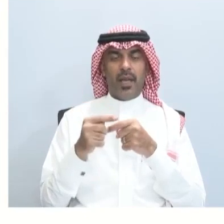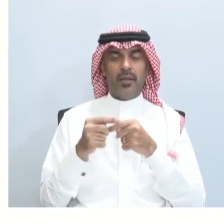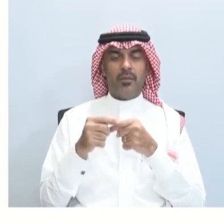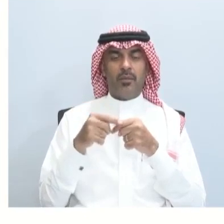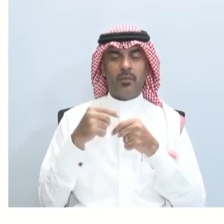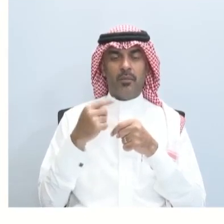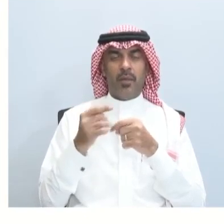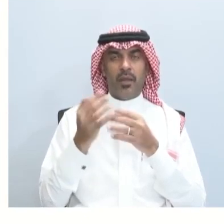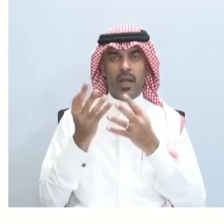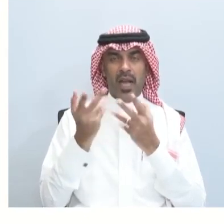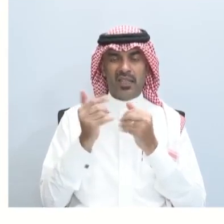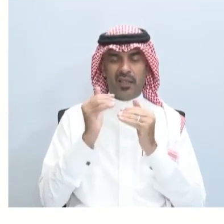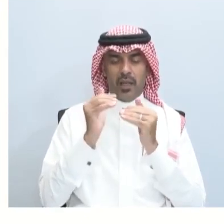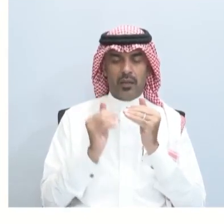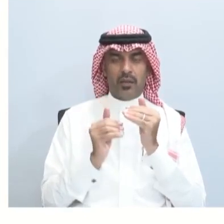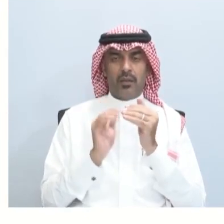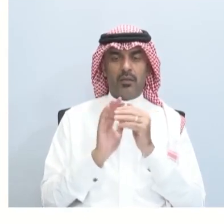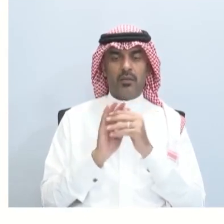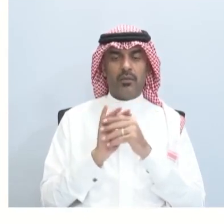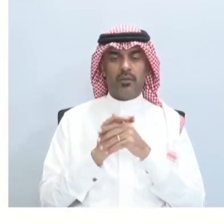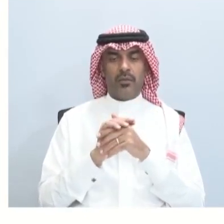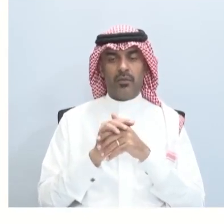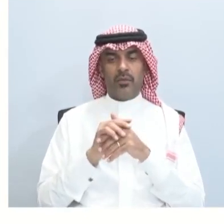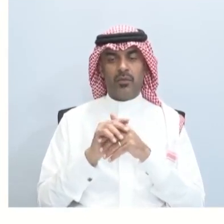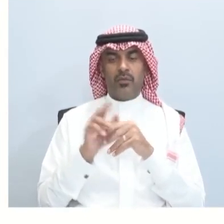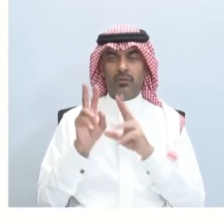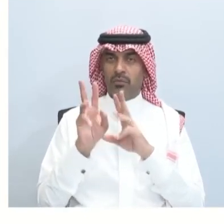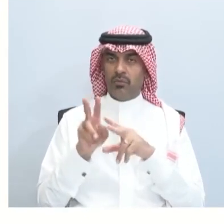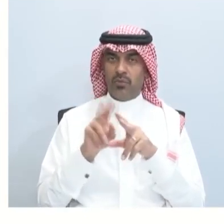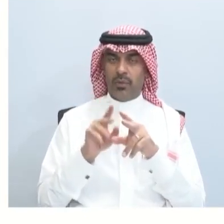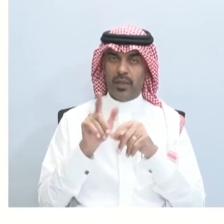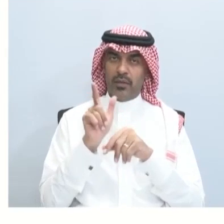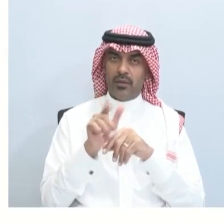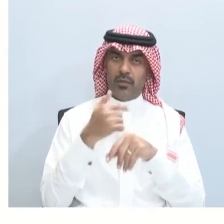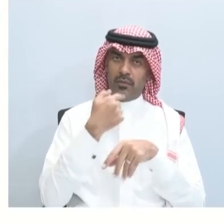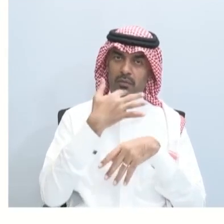بعدد اصغر منه سوف تجد ان المتباينه تبقى صحيحه